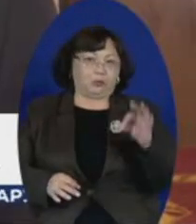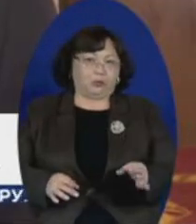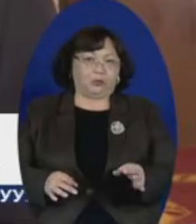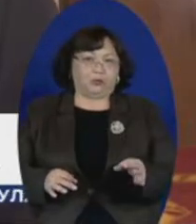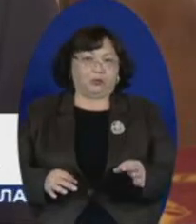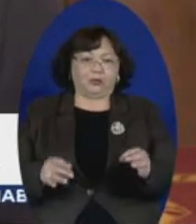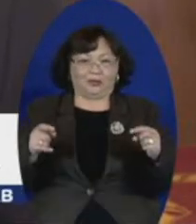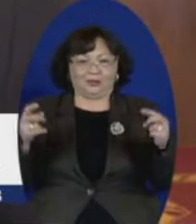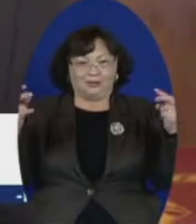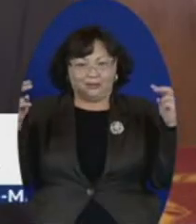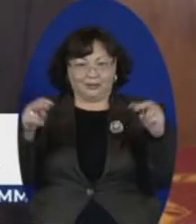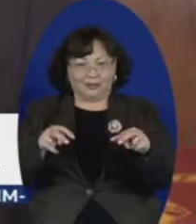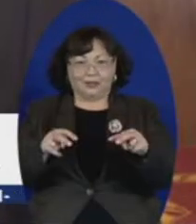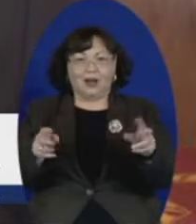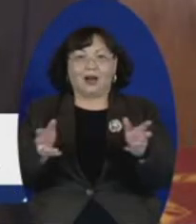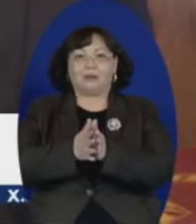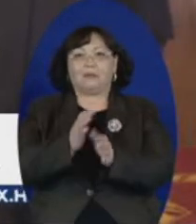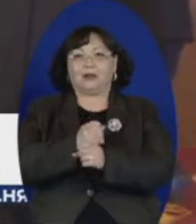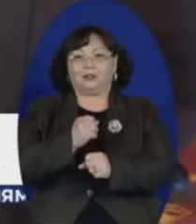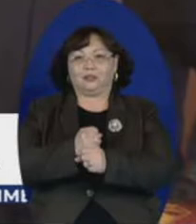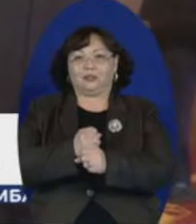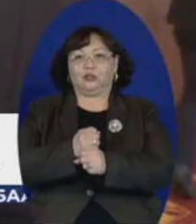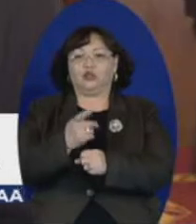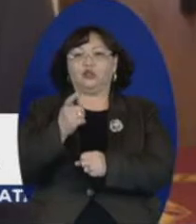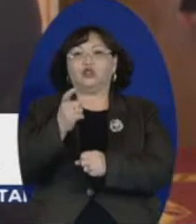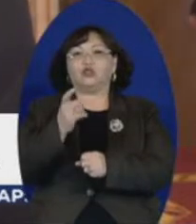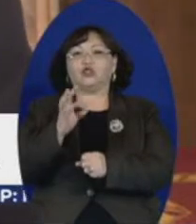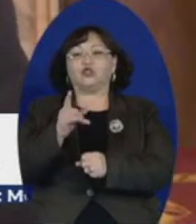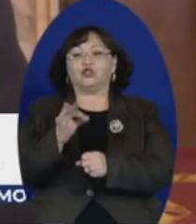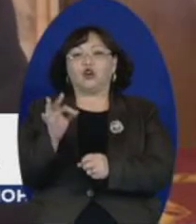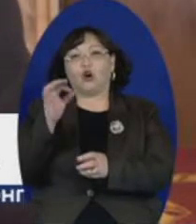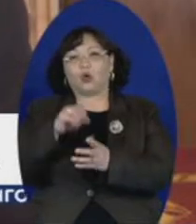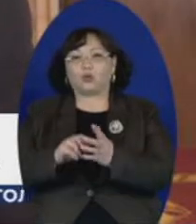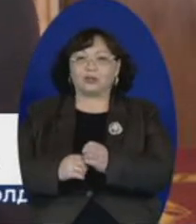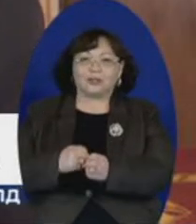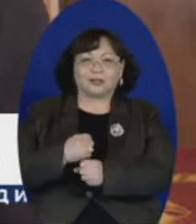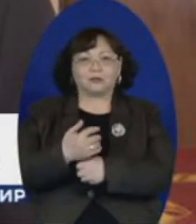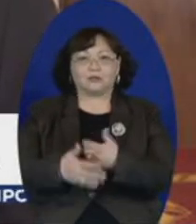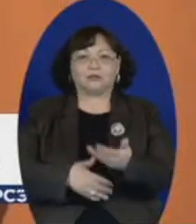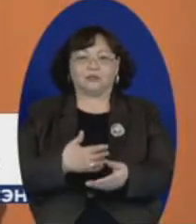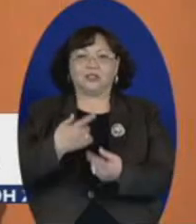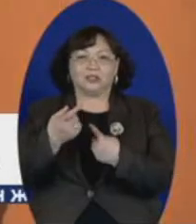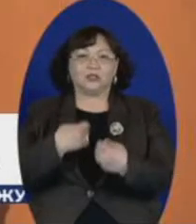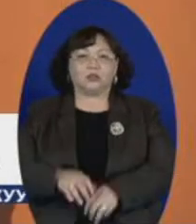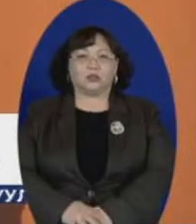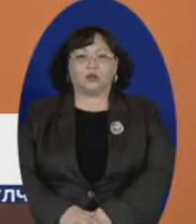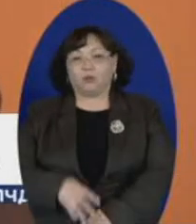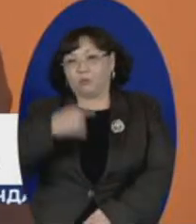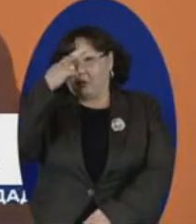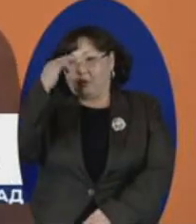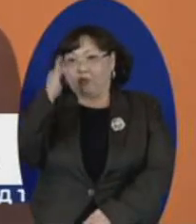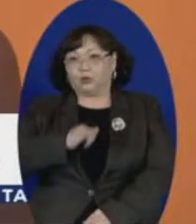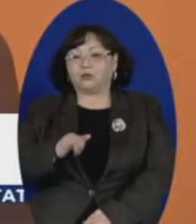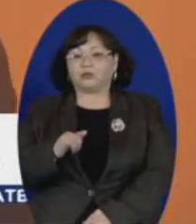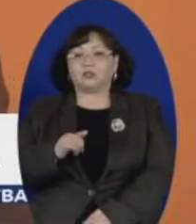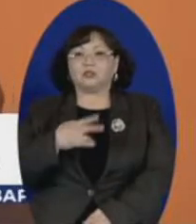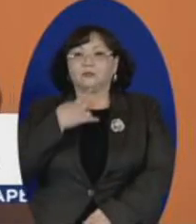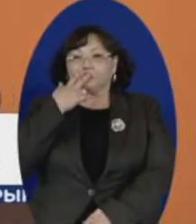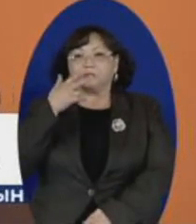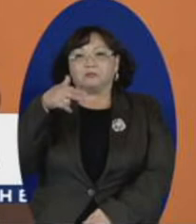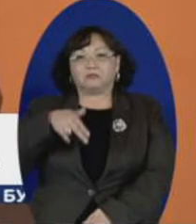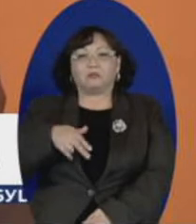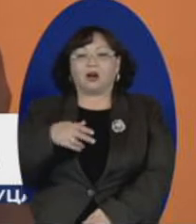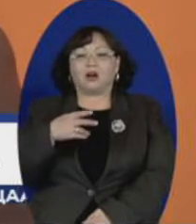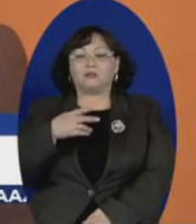одоо хөрөнгө оруулах хамтарч ажиллах хөрөнгө оруулах тухай бол нэлээд одоо ярьсан. Монголын талаас тавьсан шатхуун нийлүүлэлтийн хувь